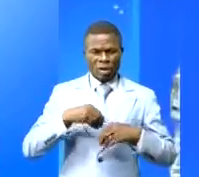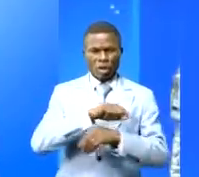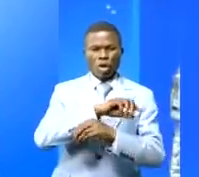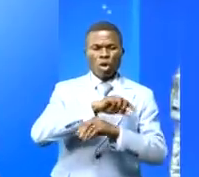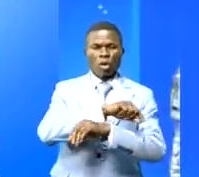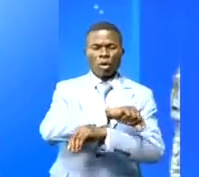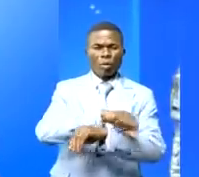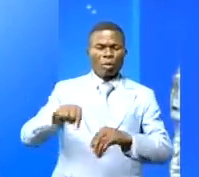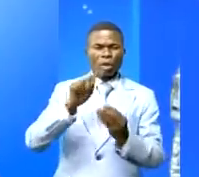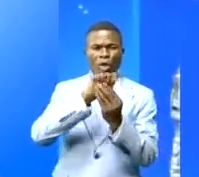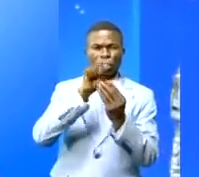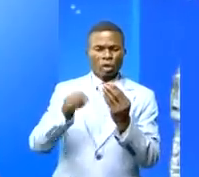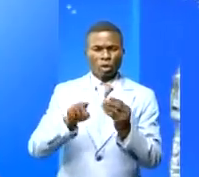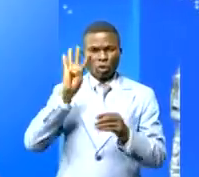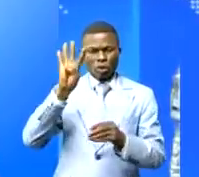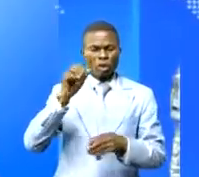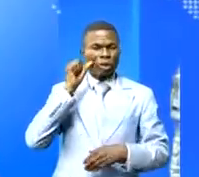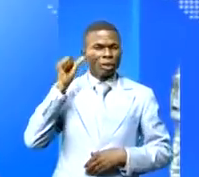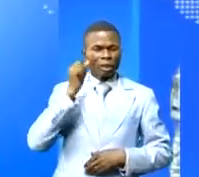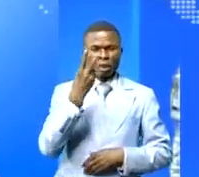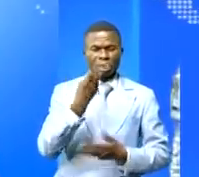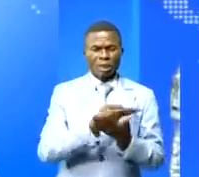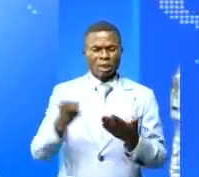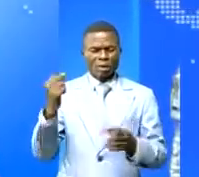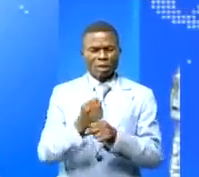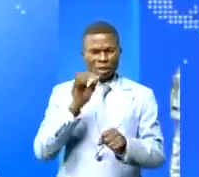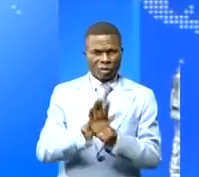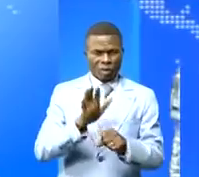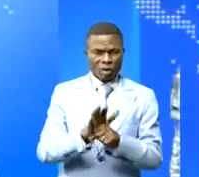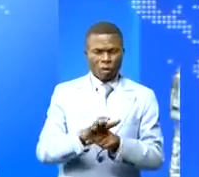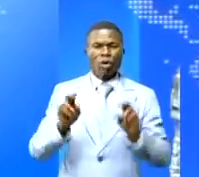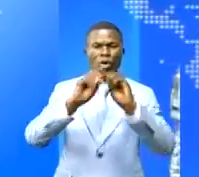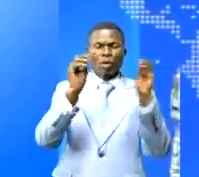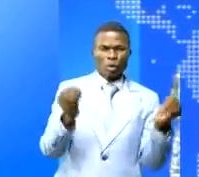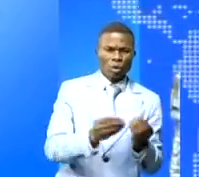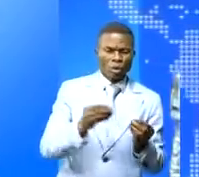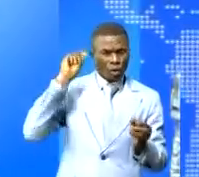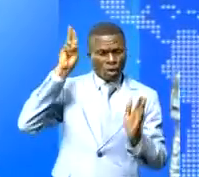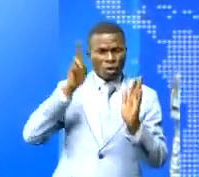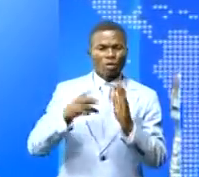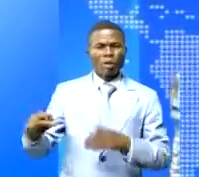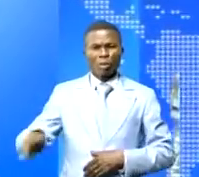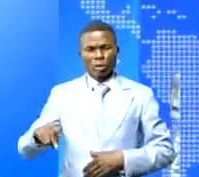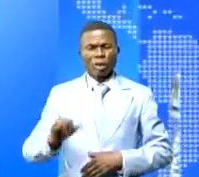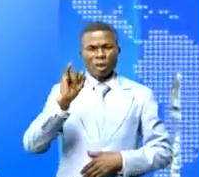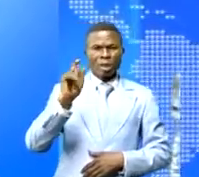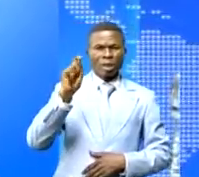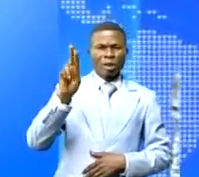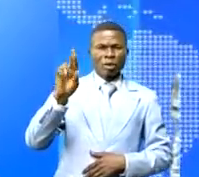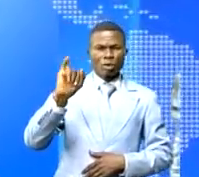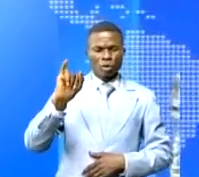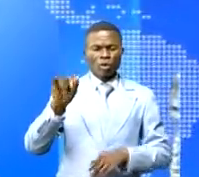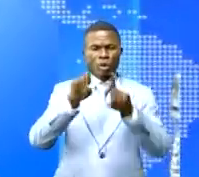comptes ce jeudi. C'est après 2 semaines d'intenses travaux entre la délégation du gouvernement provincial de l'Ituri et